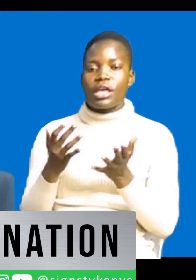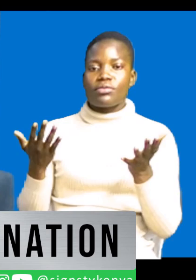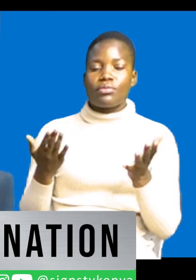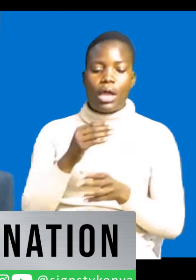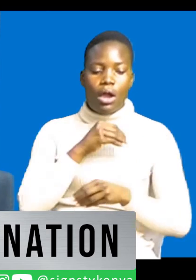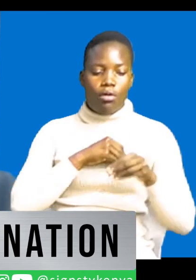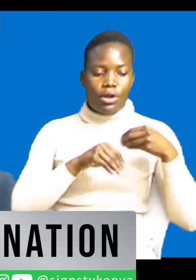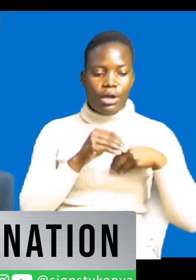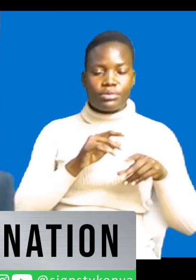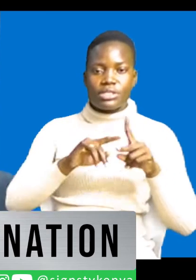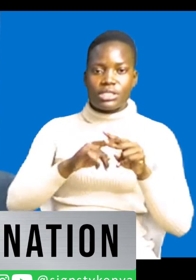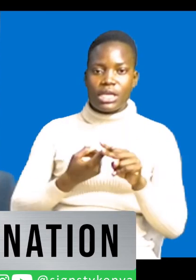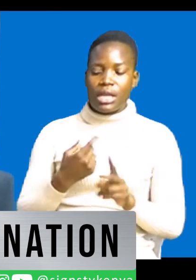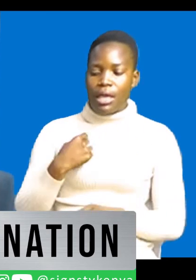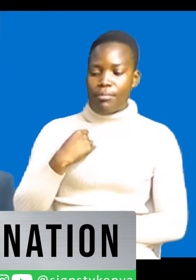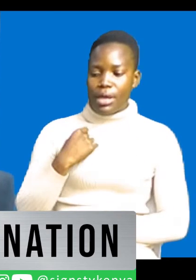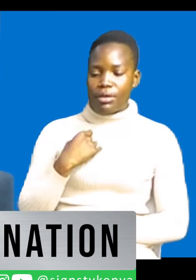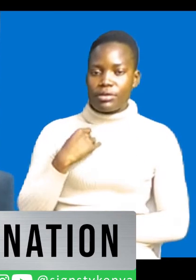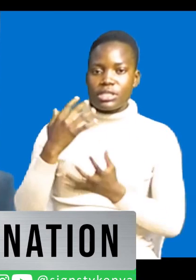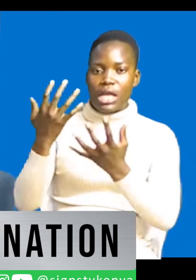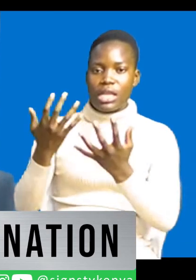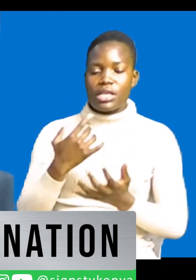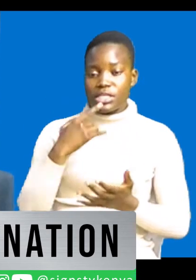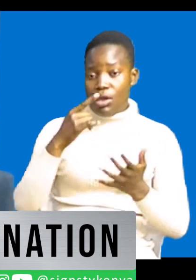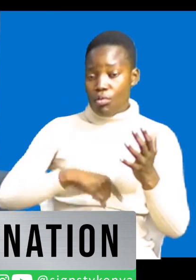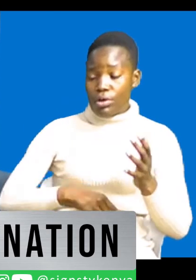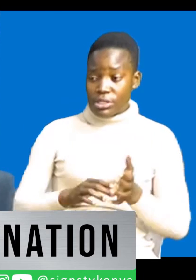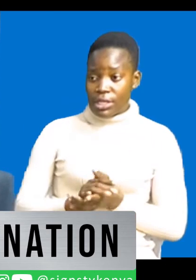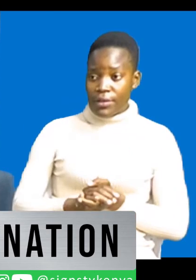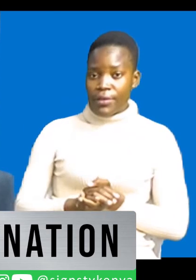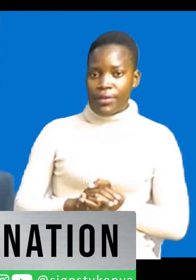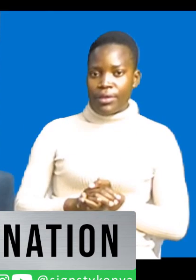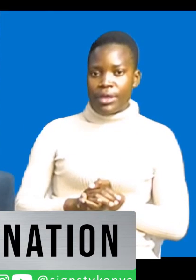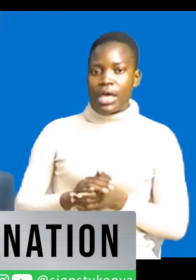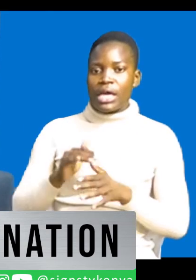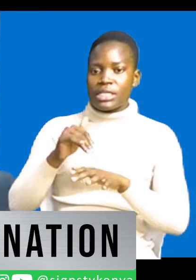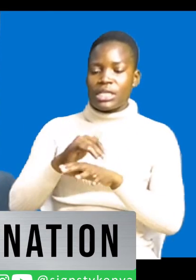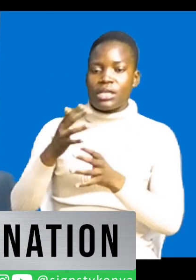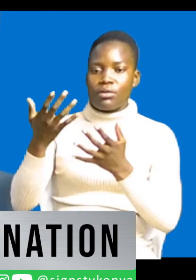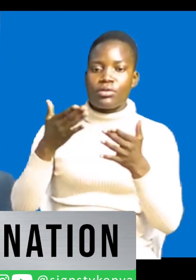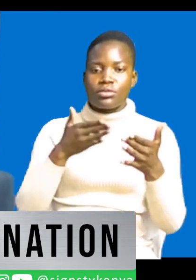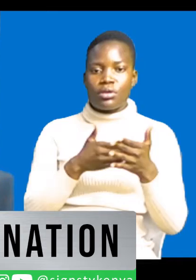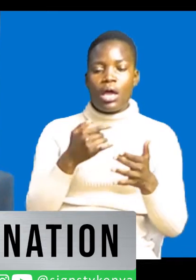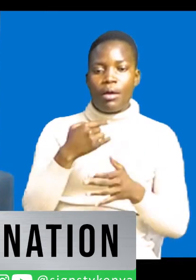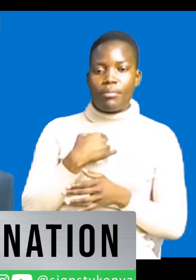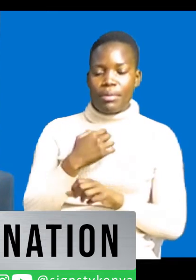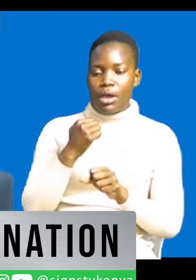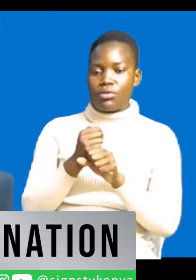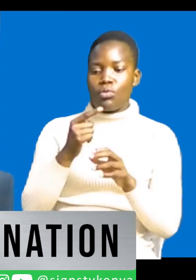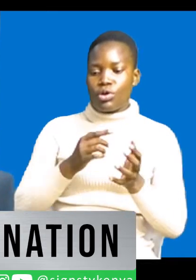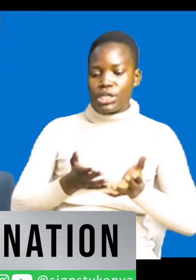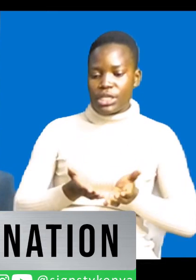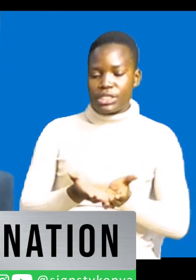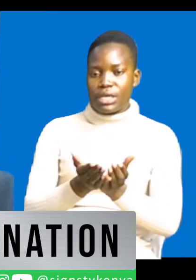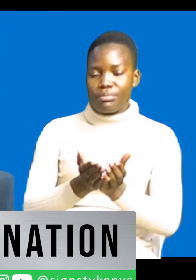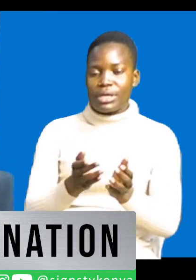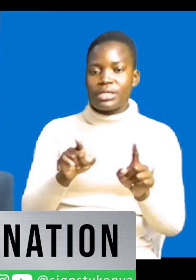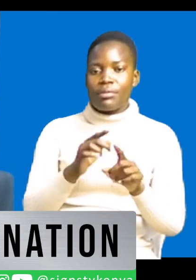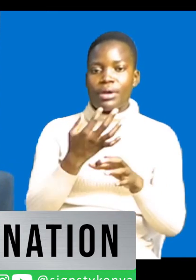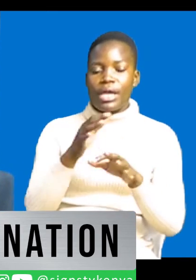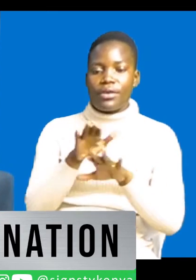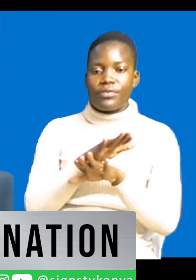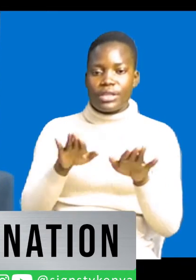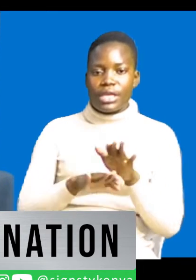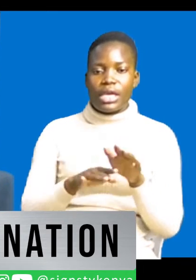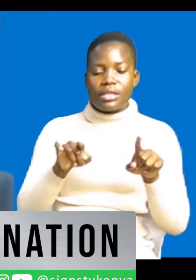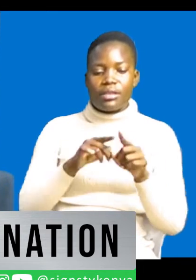ikaanzia. Manguo zikaanza kuletwa. Akakuja akamwambia, hata by the way kupeleka hizo manguo wachana nayo. Mimi nitakufanyia shipping na kila kitu na nataka